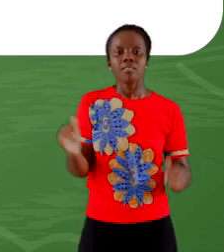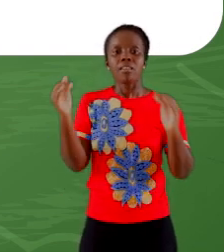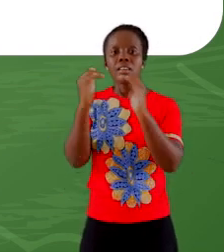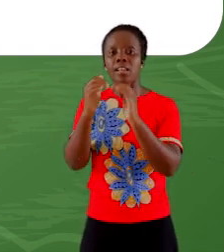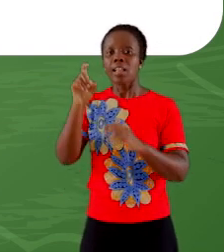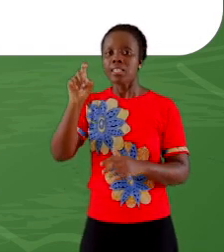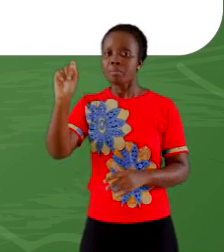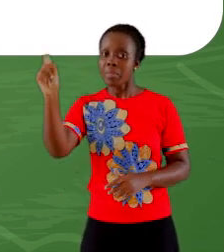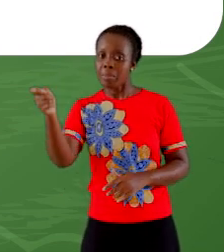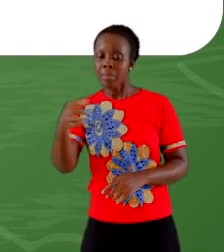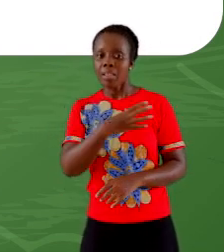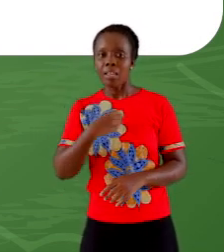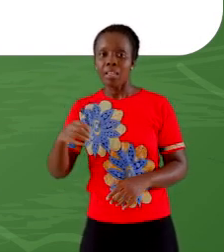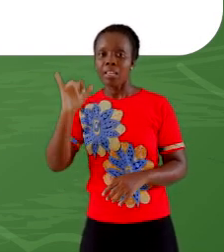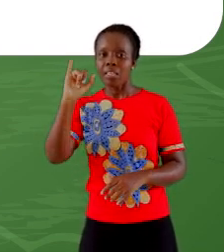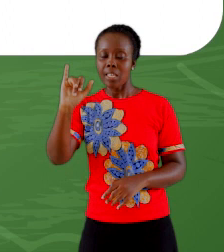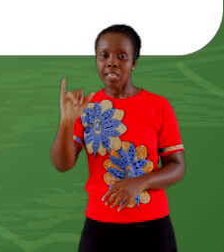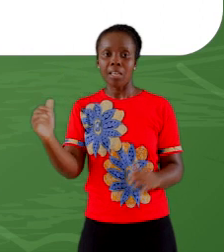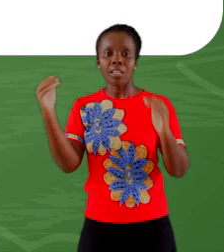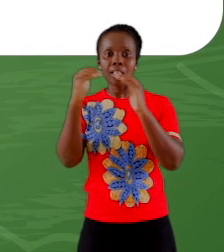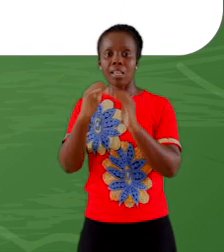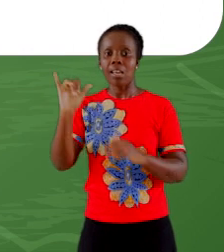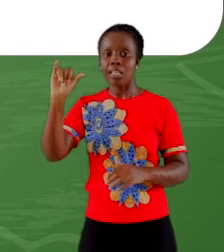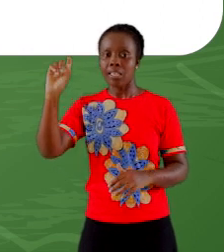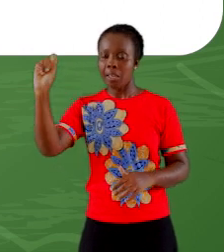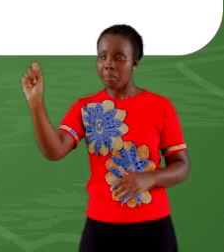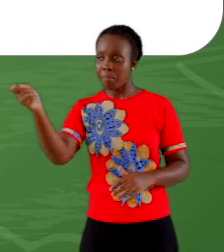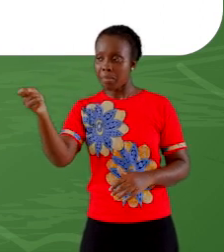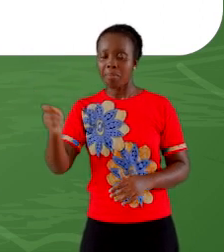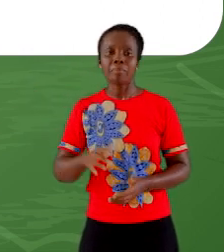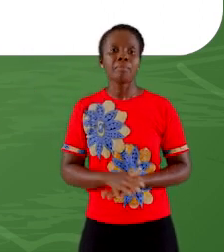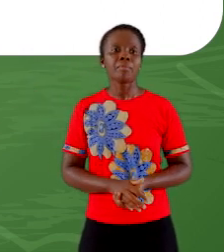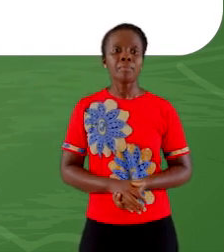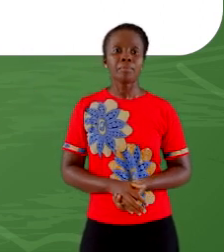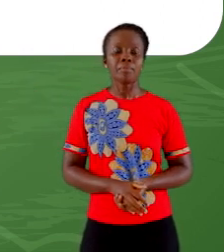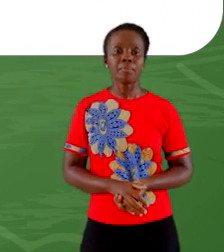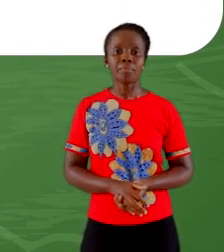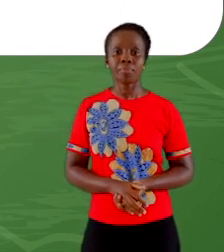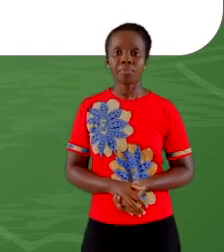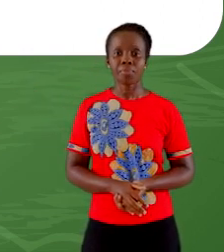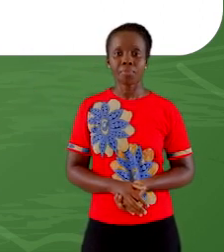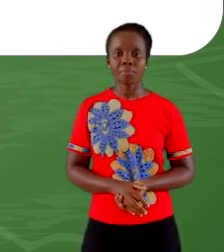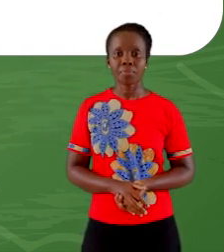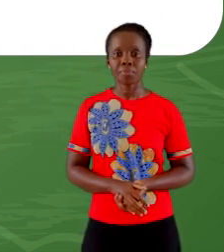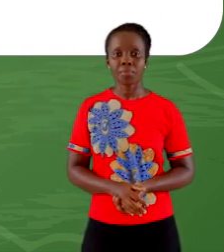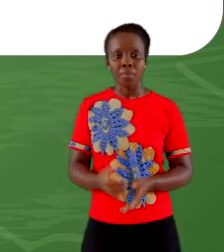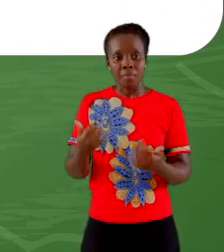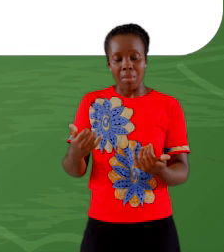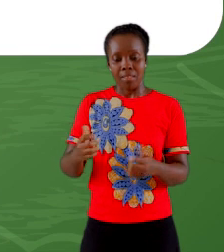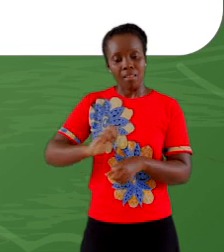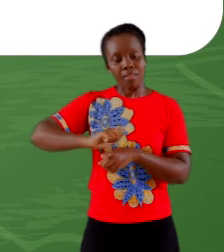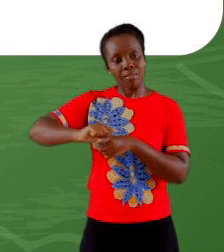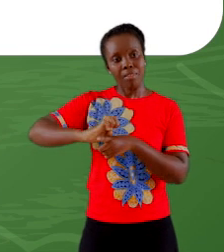X égale à X' et Y égale à Y'. Nous passons à un